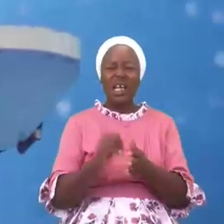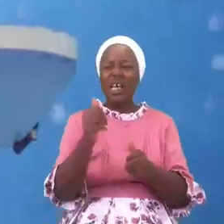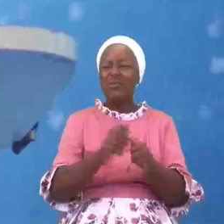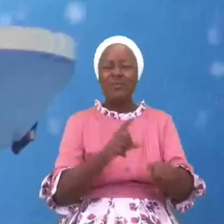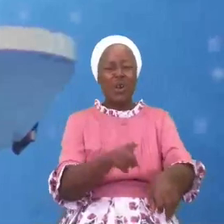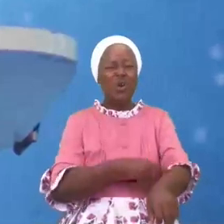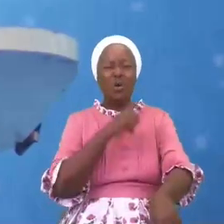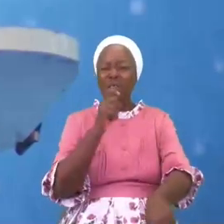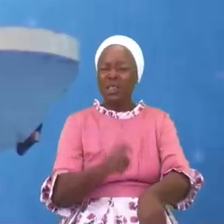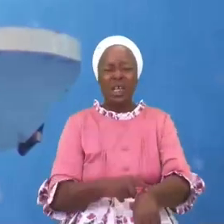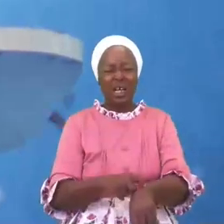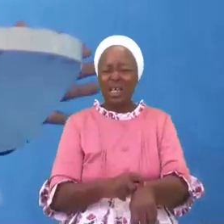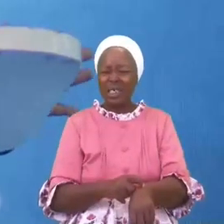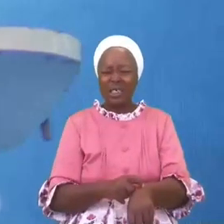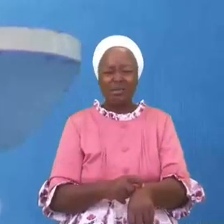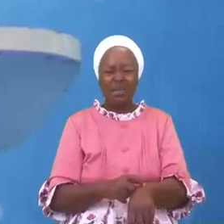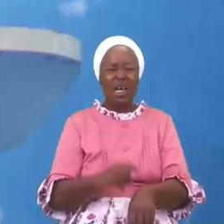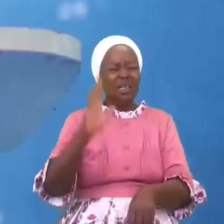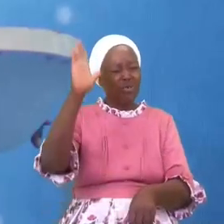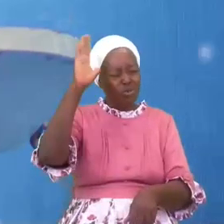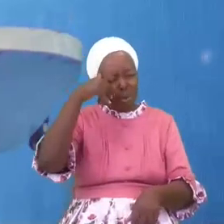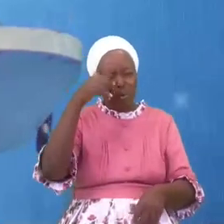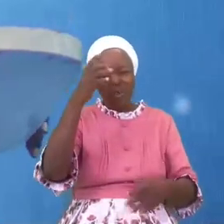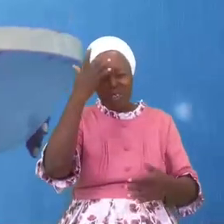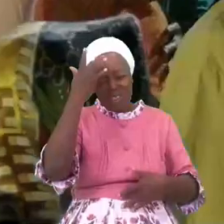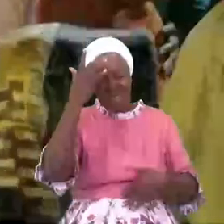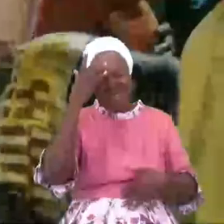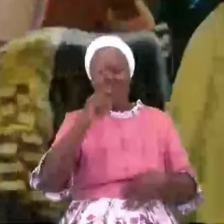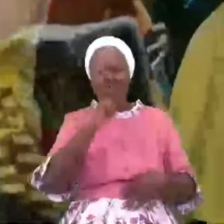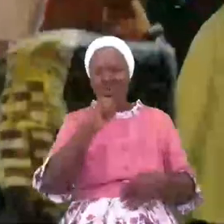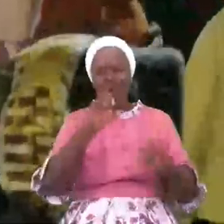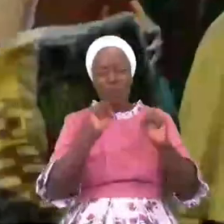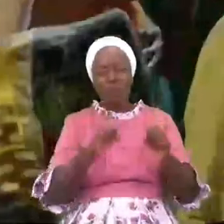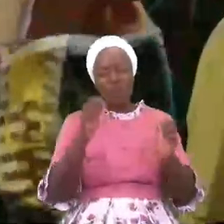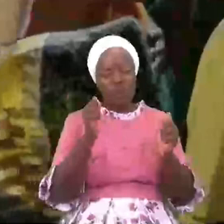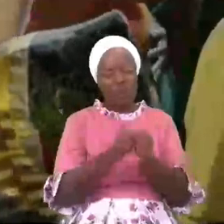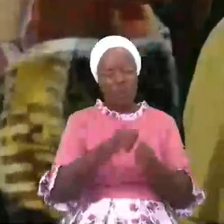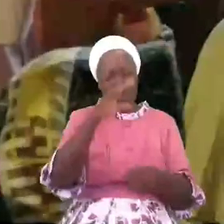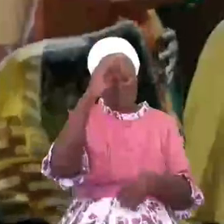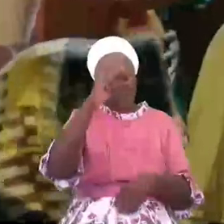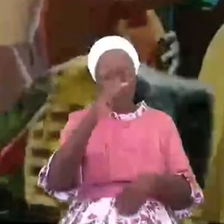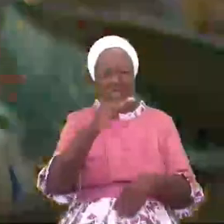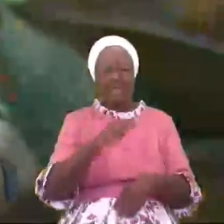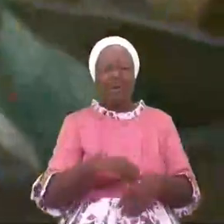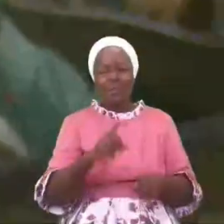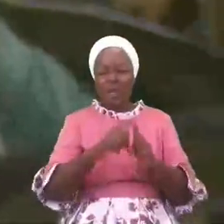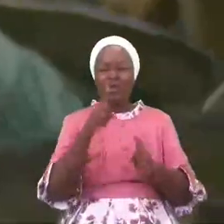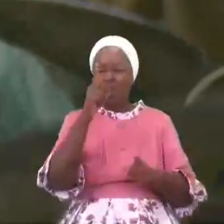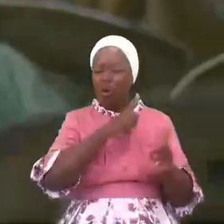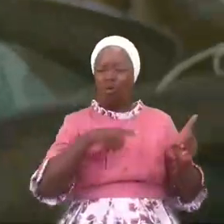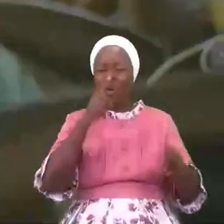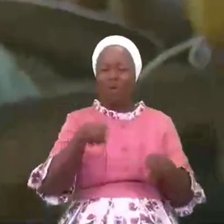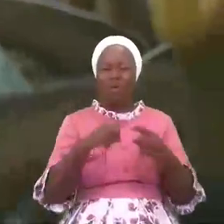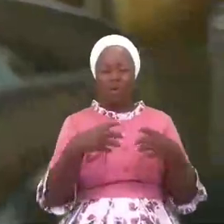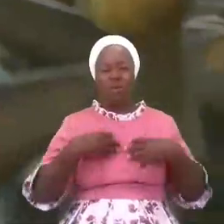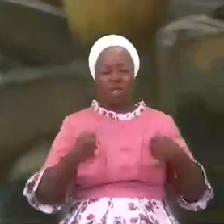maladie incurable, incurable avec l'homme, impossible aux hommes, tu vas les guérir ce soir,